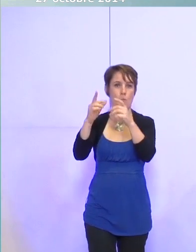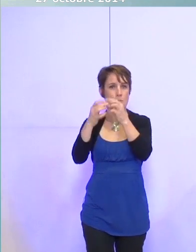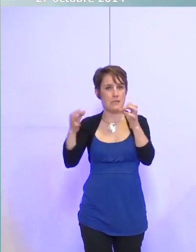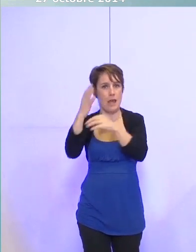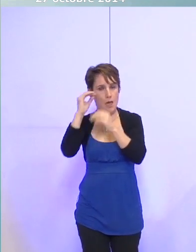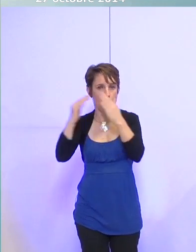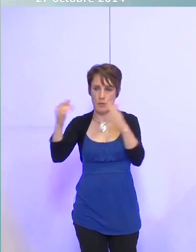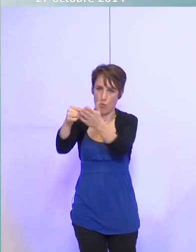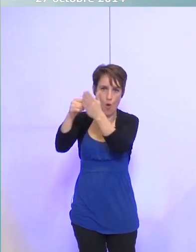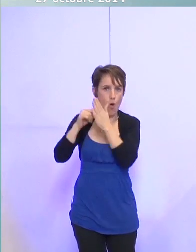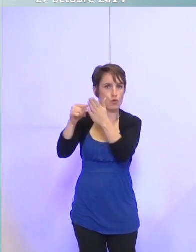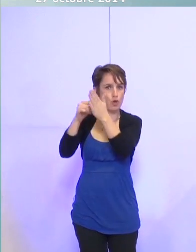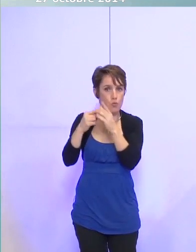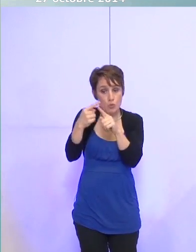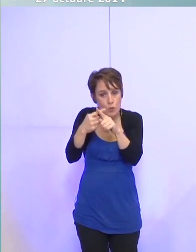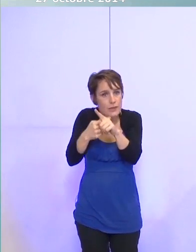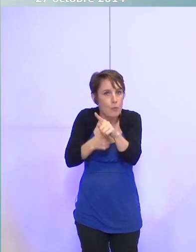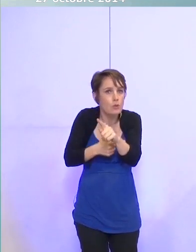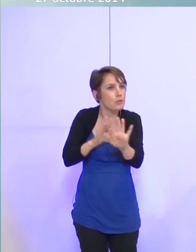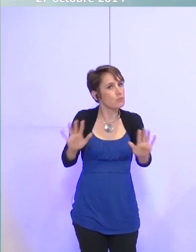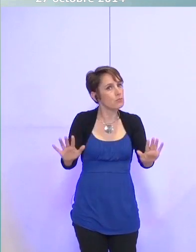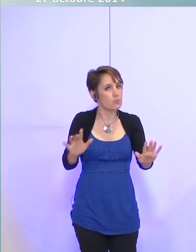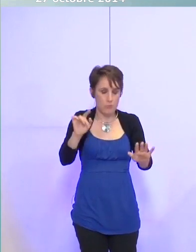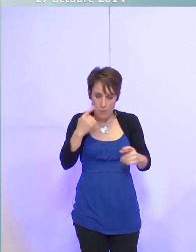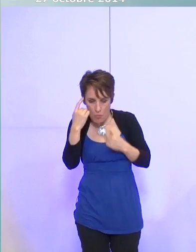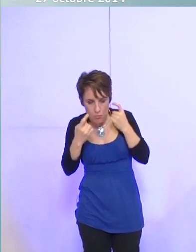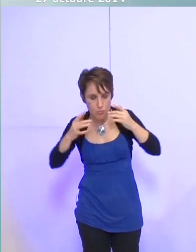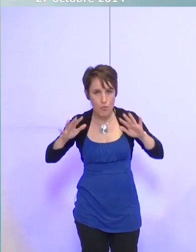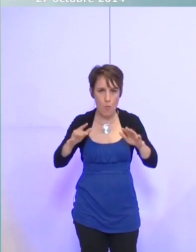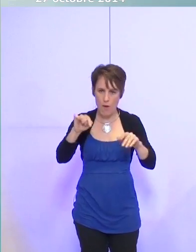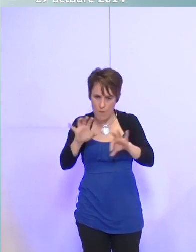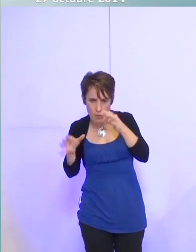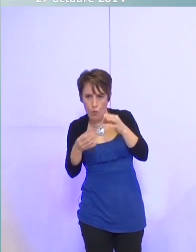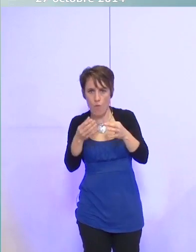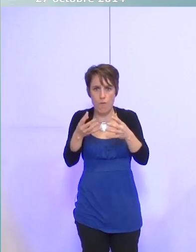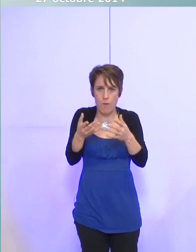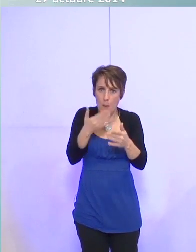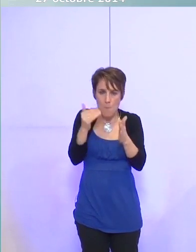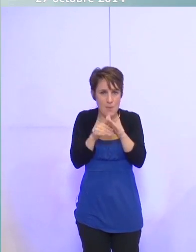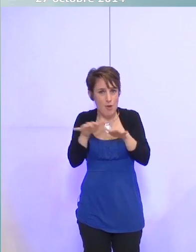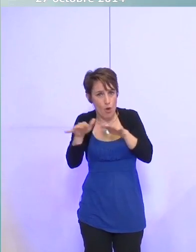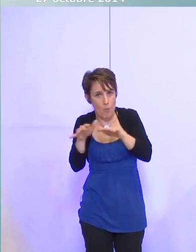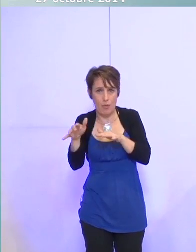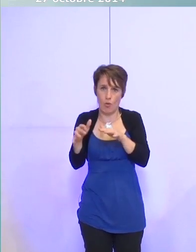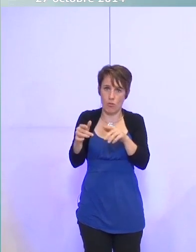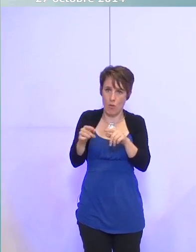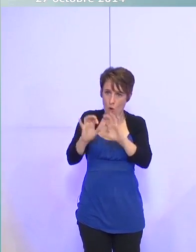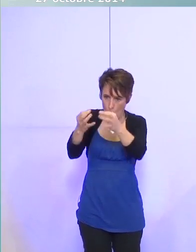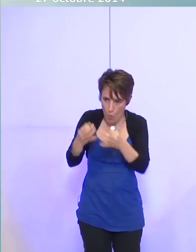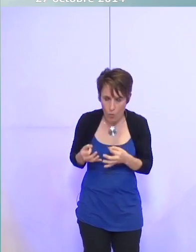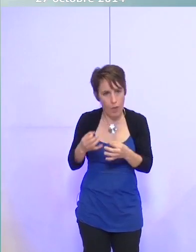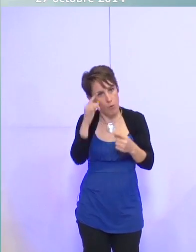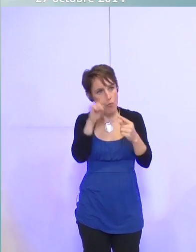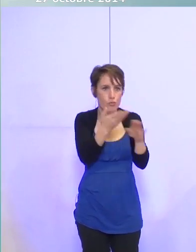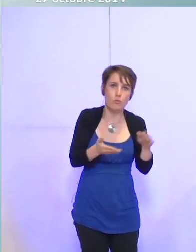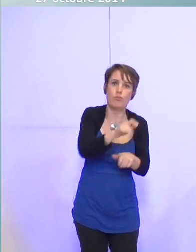Des pistes existent. Il faut trouver la forme juridique et comptable pour ne pas léser le contribuable grenoblois, raison pour